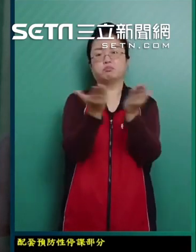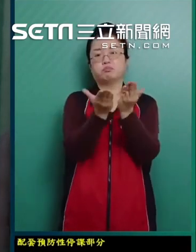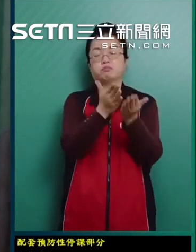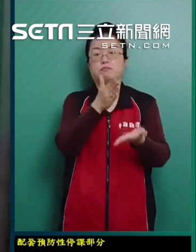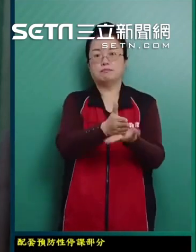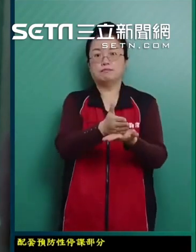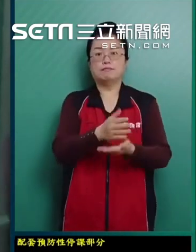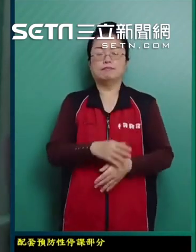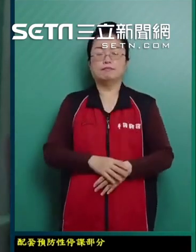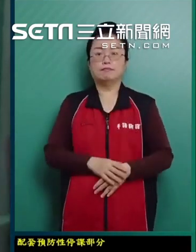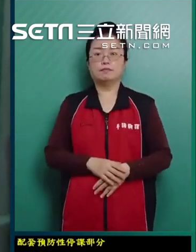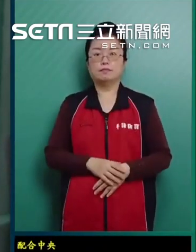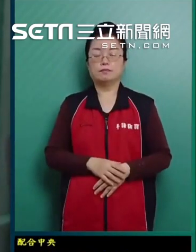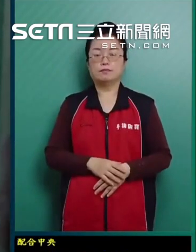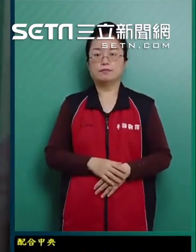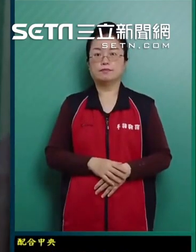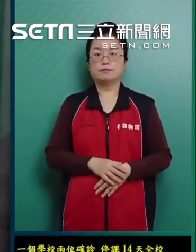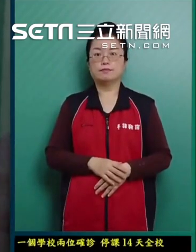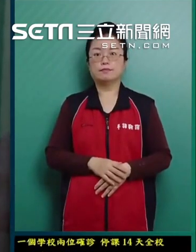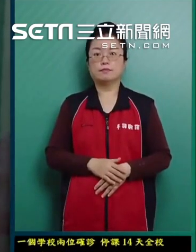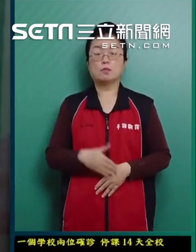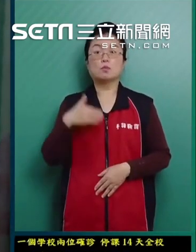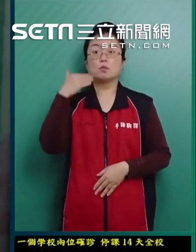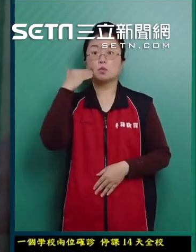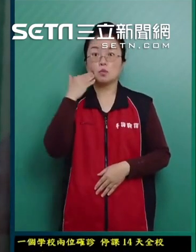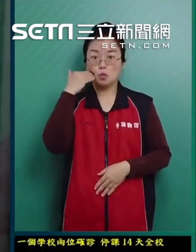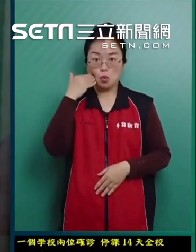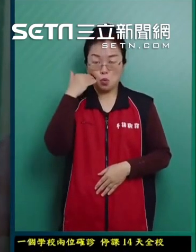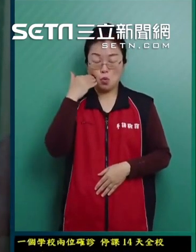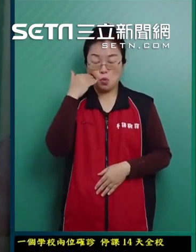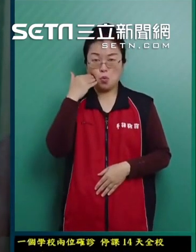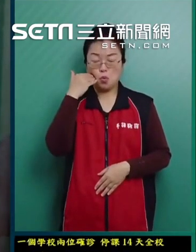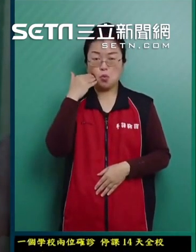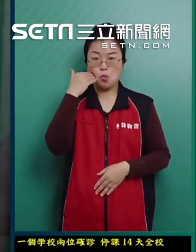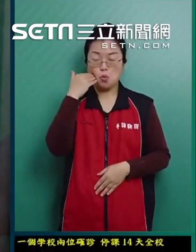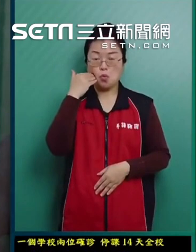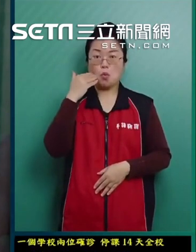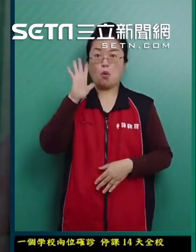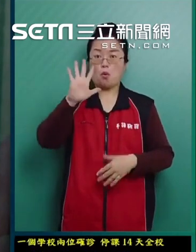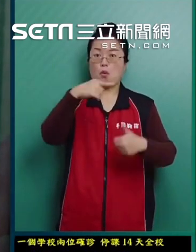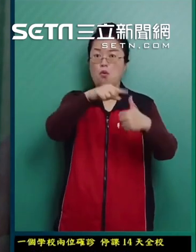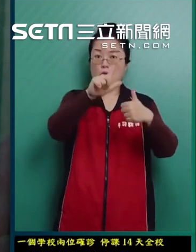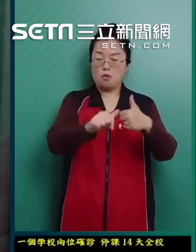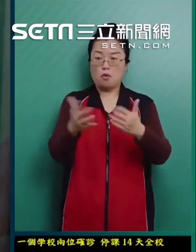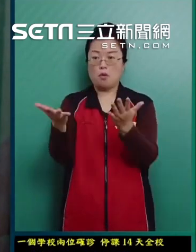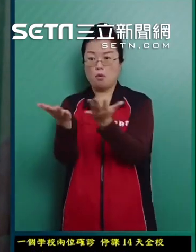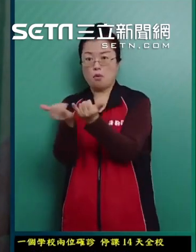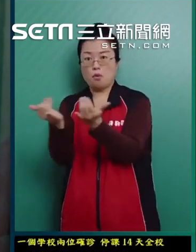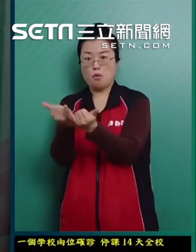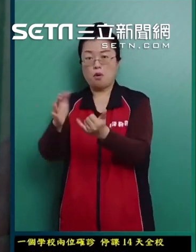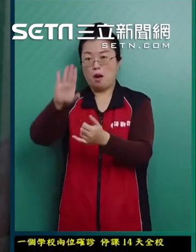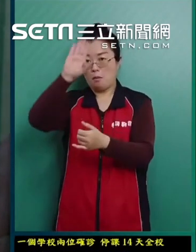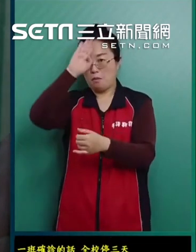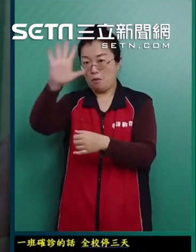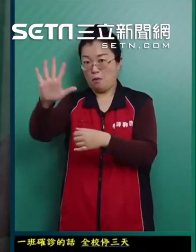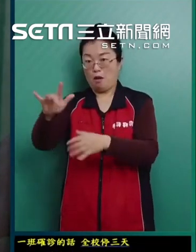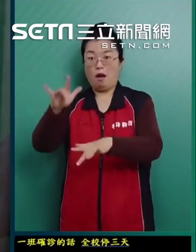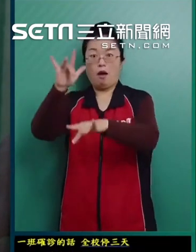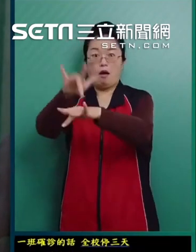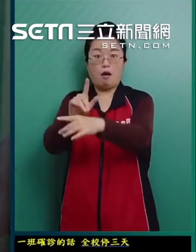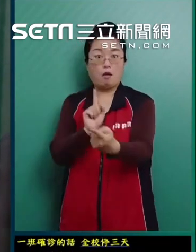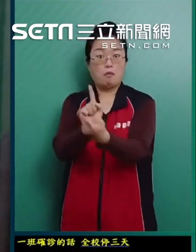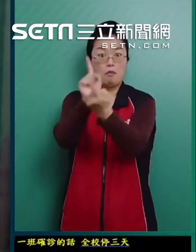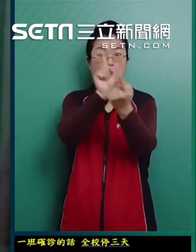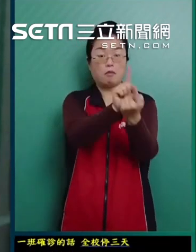果有师生这个被框列，那因为接触刚刚讲第二层的阻断防护呢，他们有